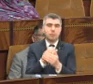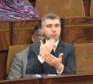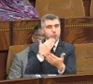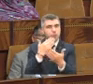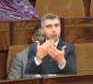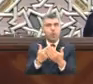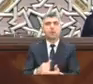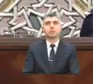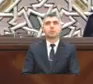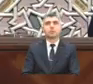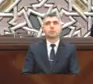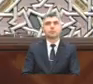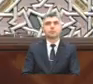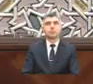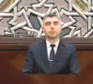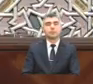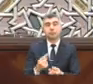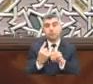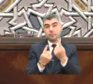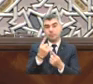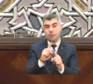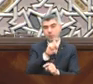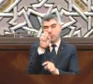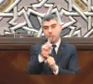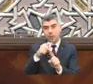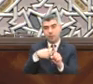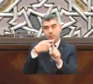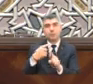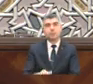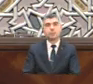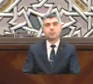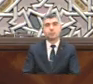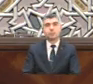وشكرا. هل من تعقيب إضافي؟